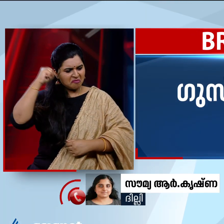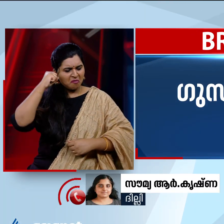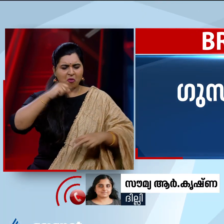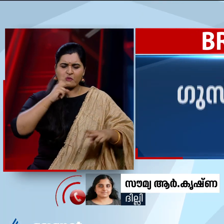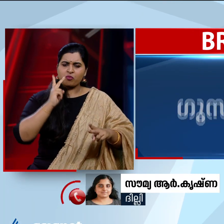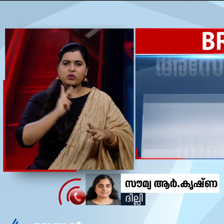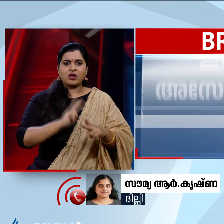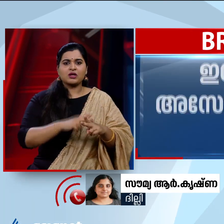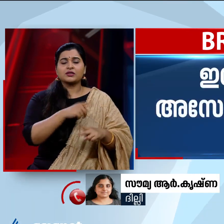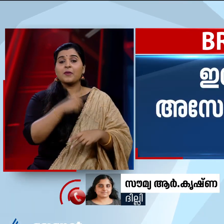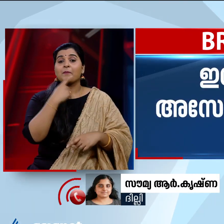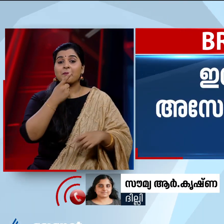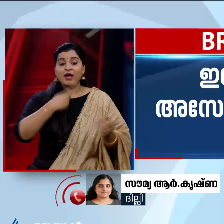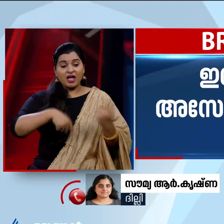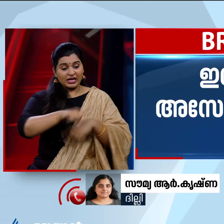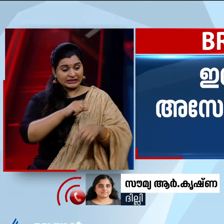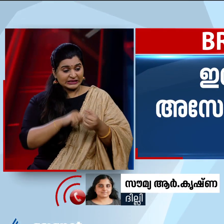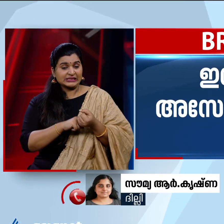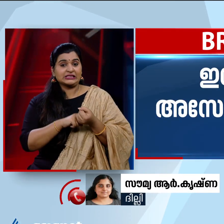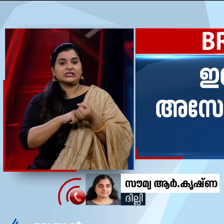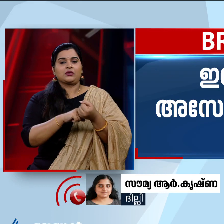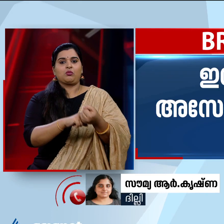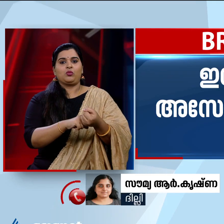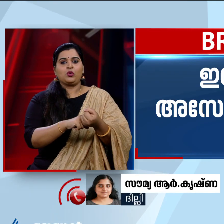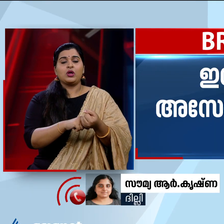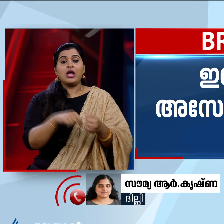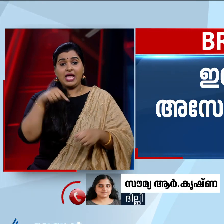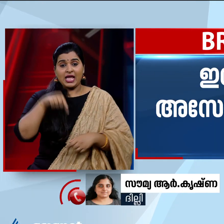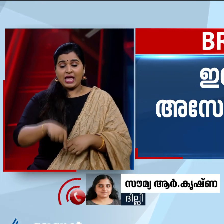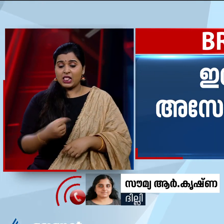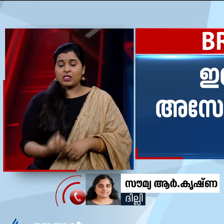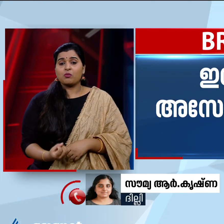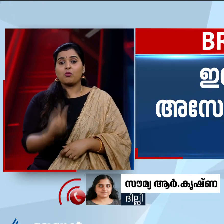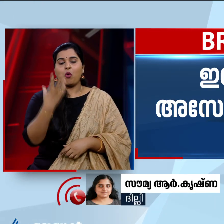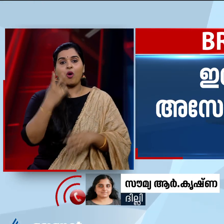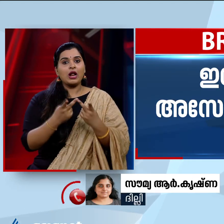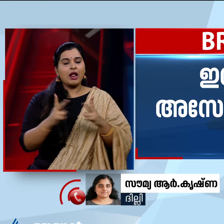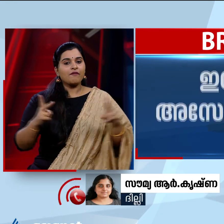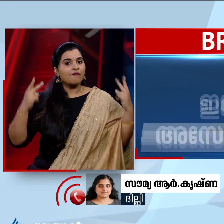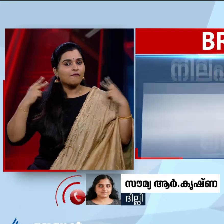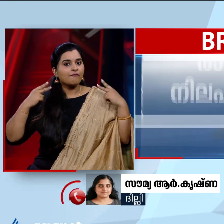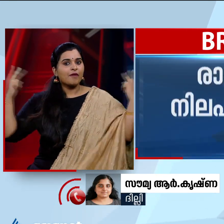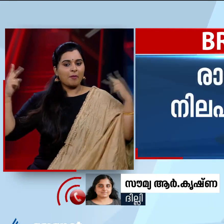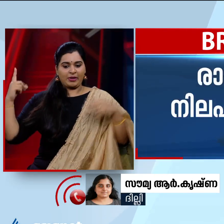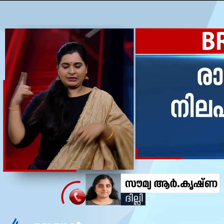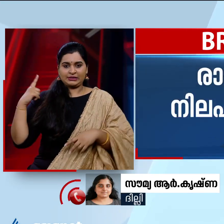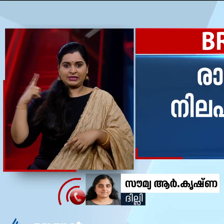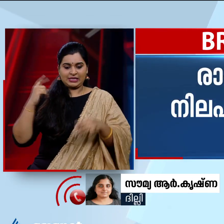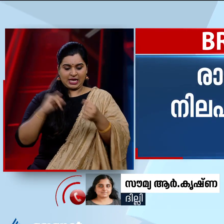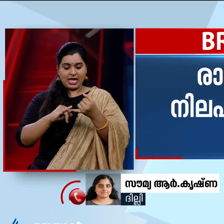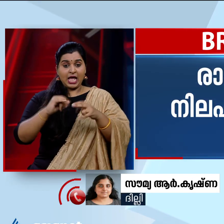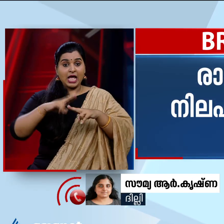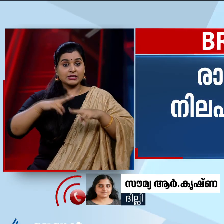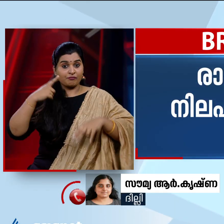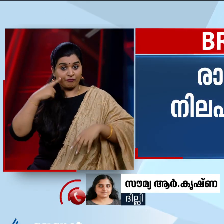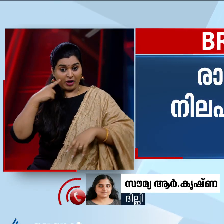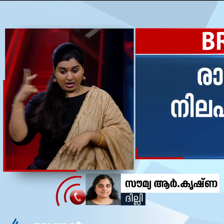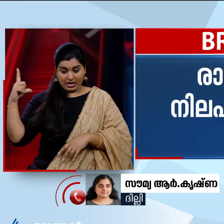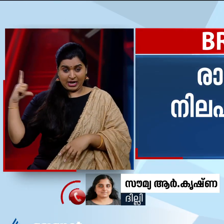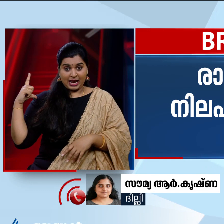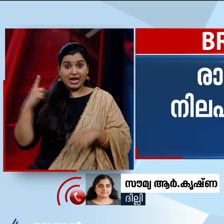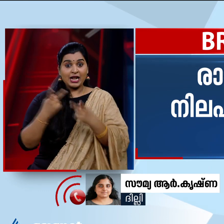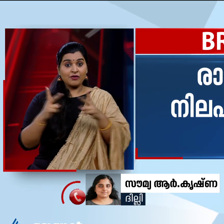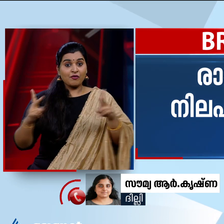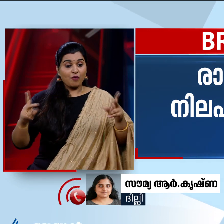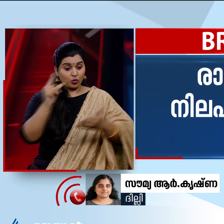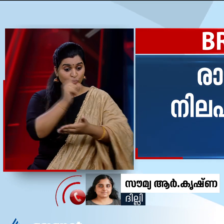ഇവർക്ക് പിന്തുണയും ഏറെ ഏറുകയാണ്. ഇന്ന് രാവിലെ വിജേന്ദ്ര സിംഗ് വന്നു, അതുപോലെ SFI നേതാക്കൾ, ദില്ലിയിലെ വിവിധ സർവകലാശാലകളിലെ SFI